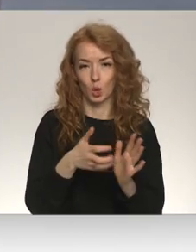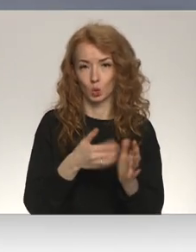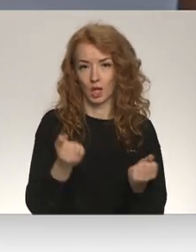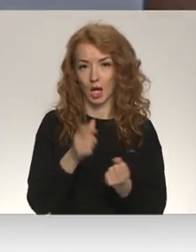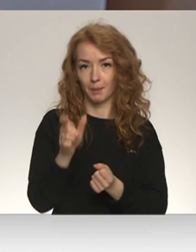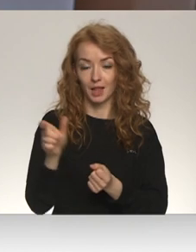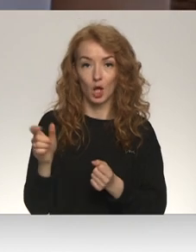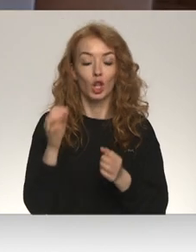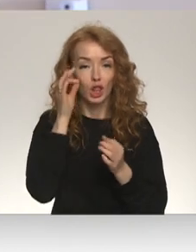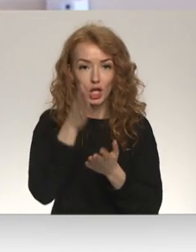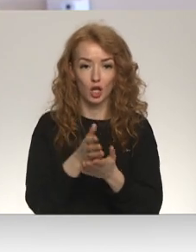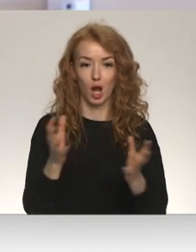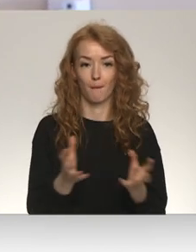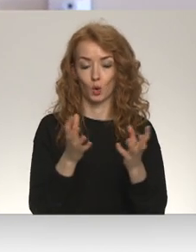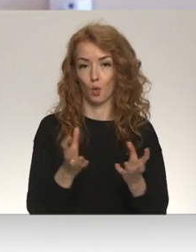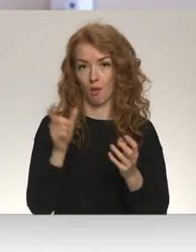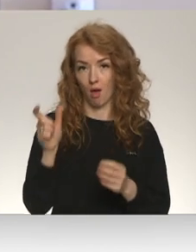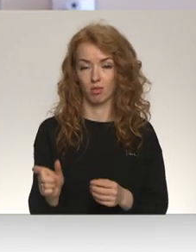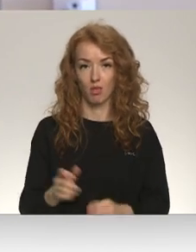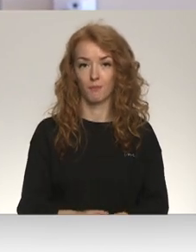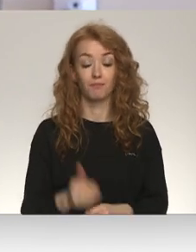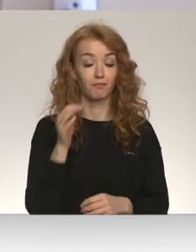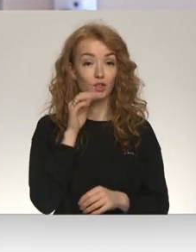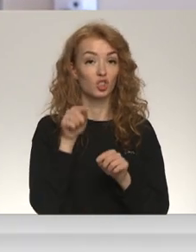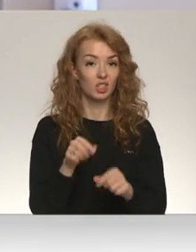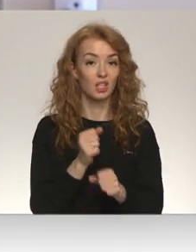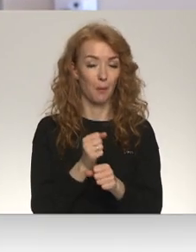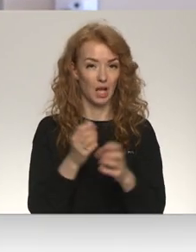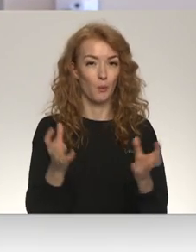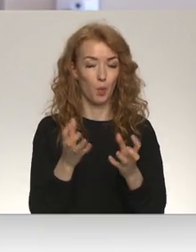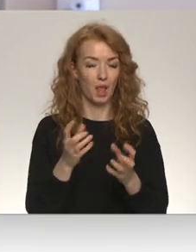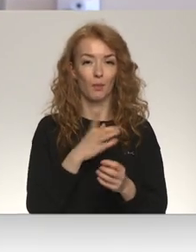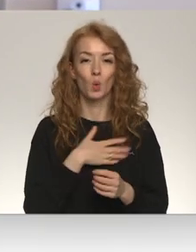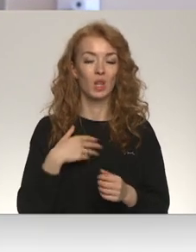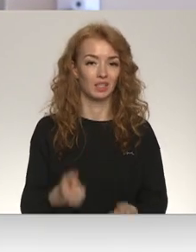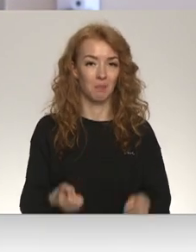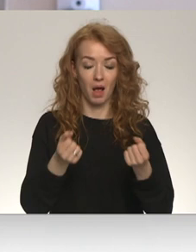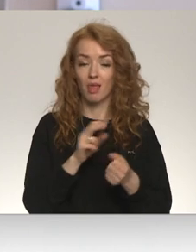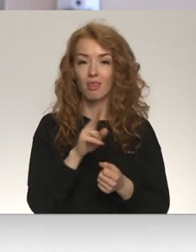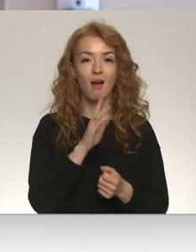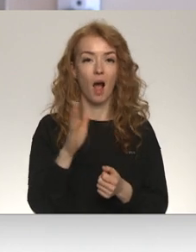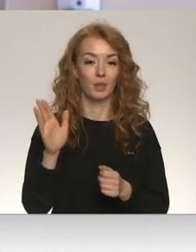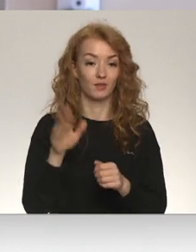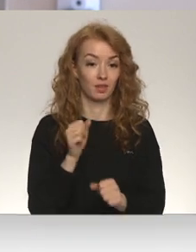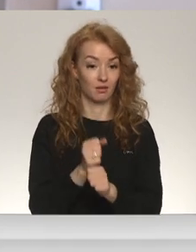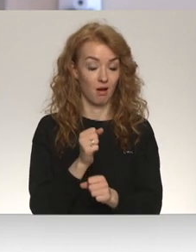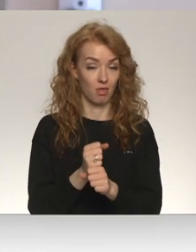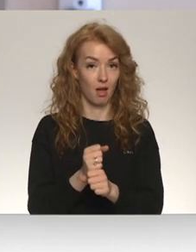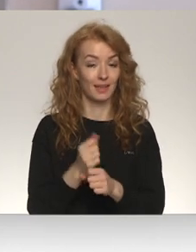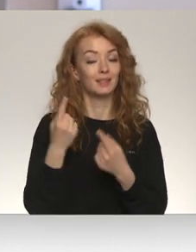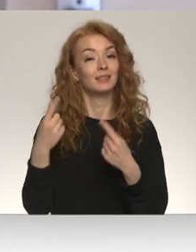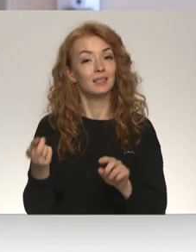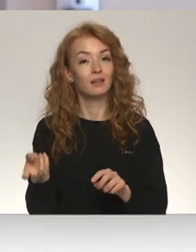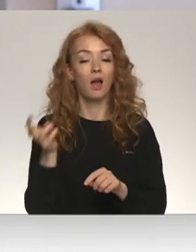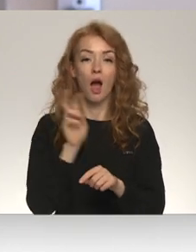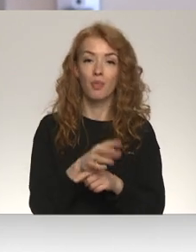īpaši tieši aprūpētāju. Jo aprūpētāju darbs ir smags, ļoti smags, un nekad ar to var strādāt. Jo citi atnāk